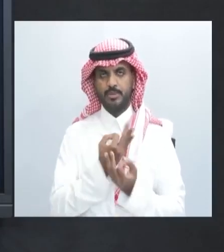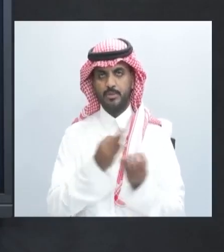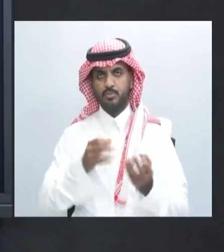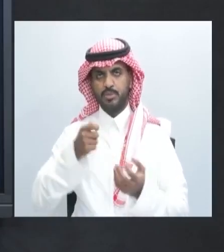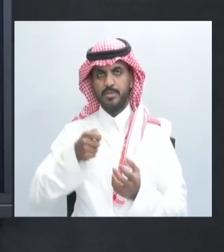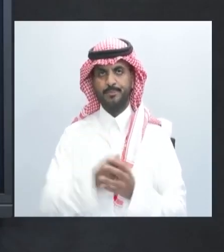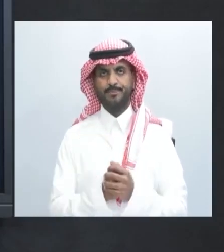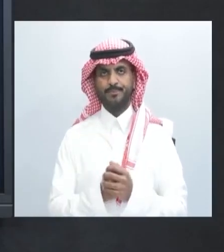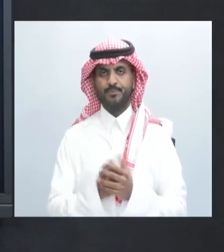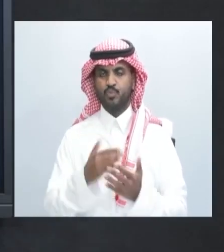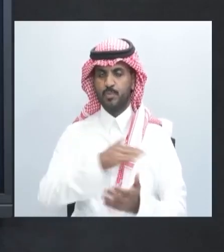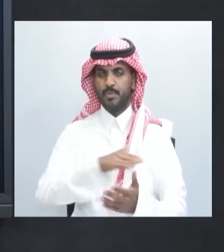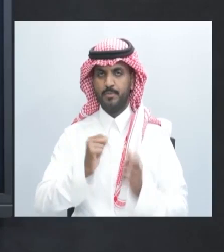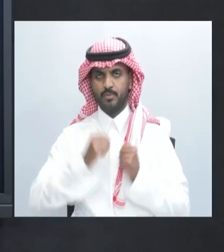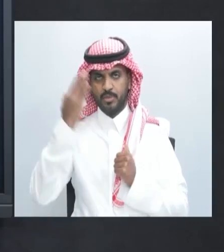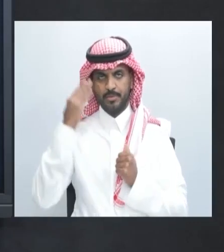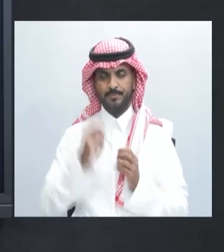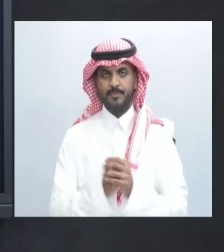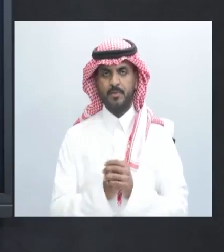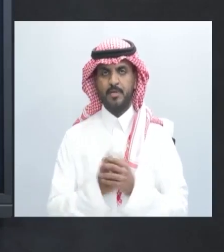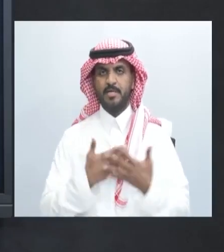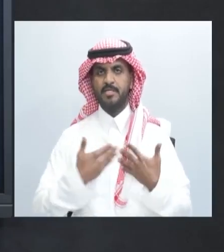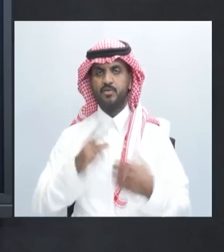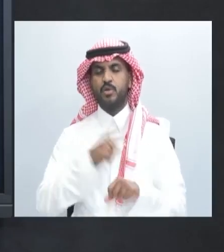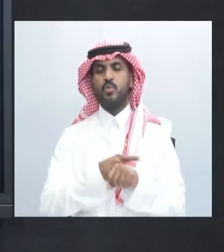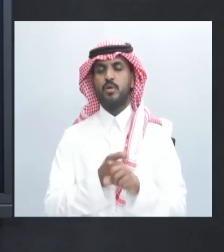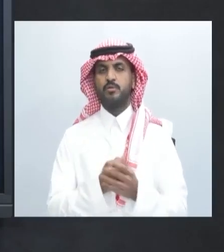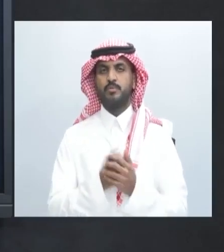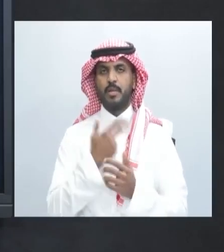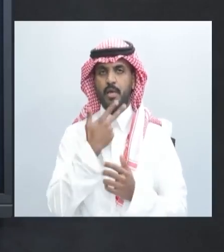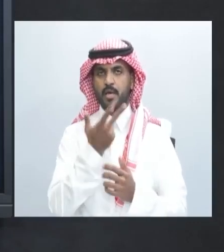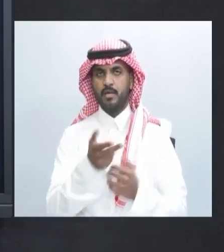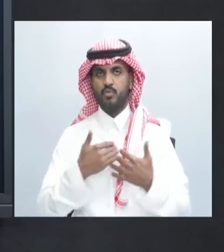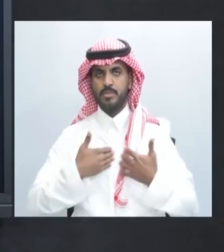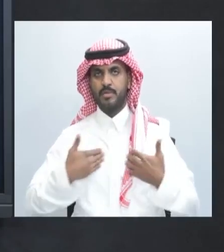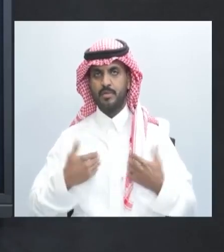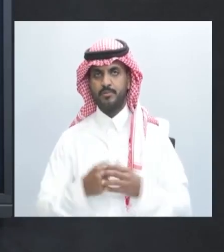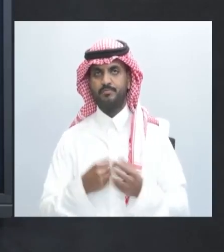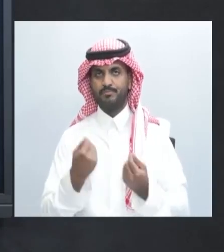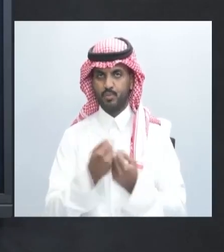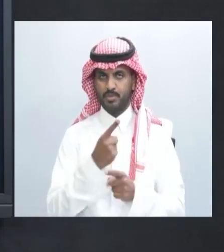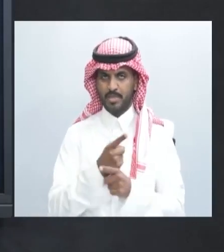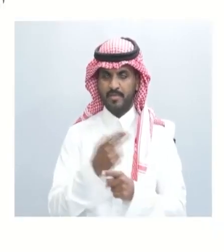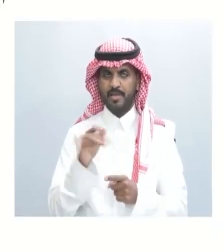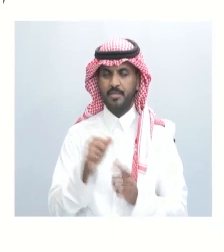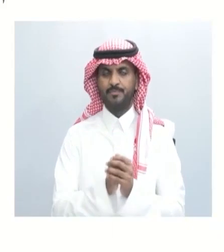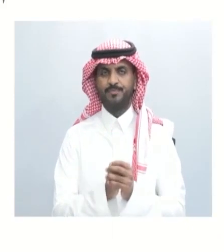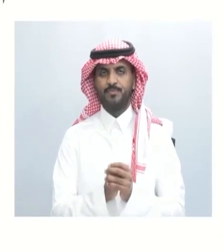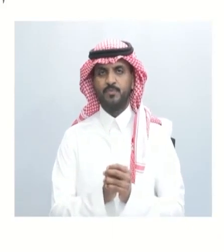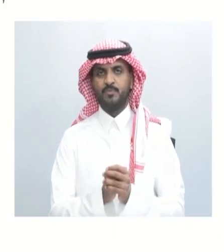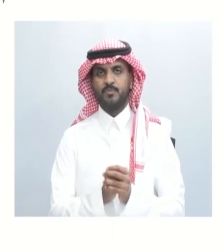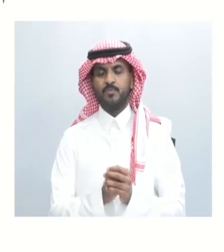واتموا تسليما ابنائي الطلاب بنات الطالبات اسعد الله اوقاتكم بالخير والمسرات معكم معلمكم الاستاذ علي